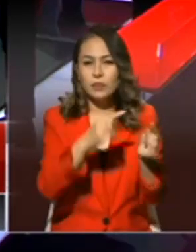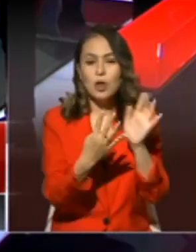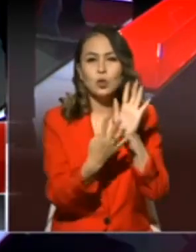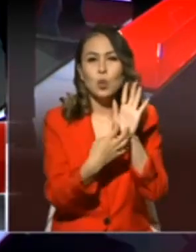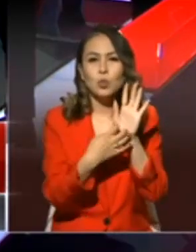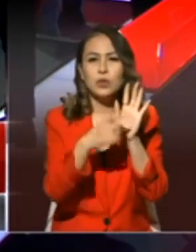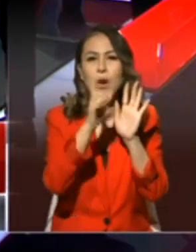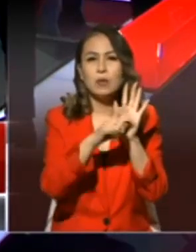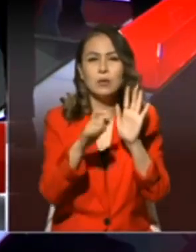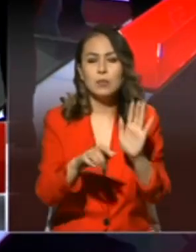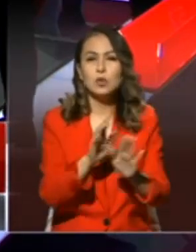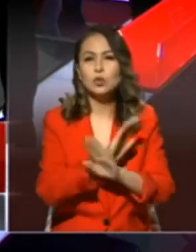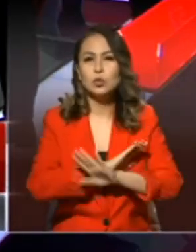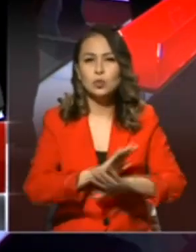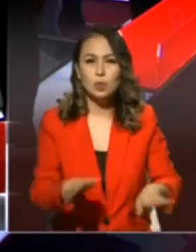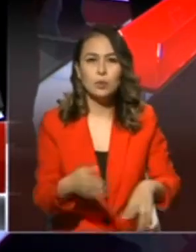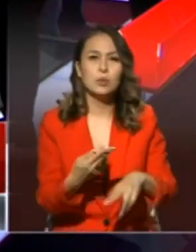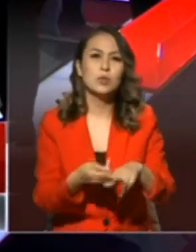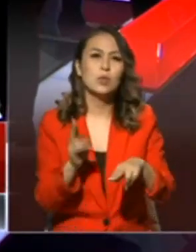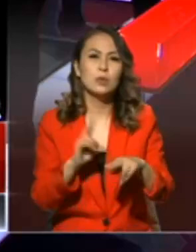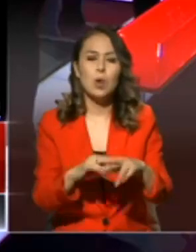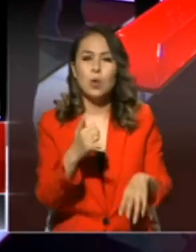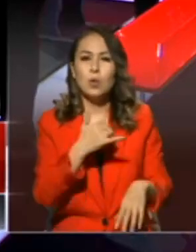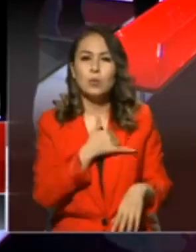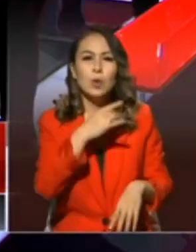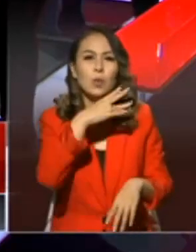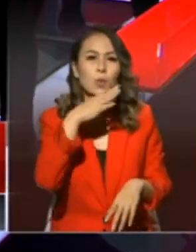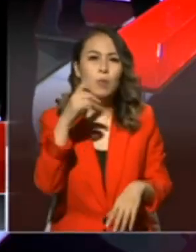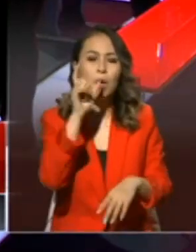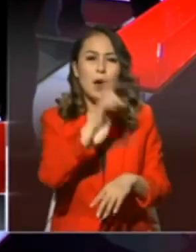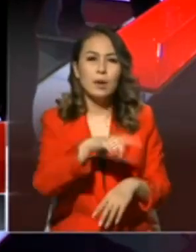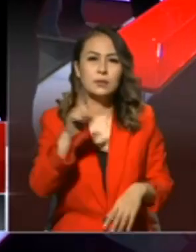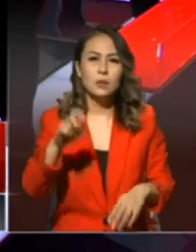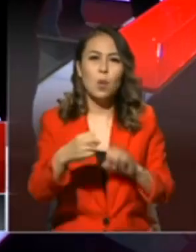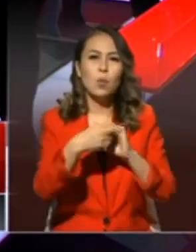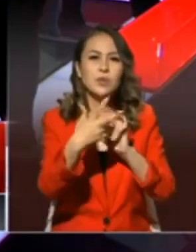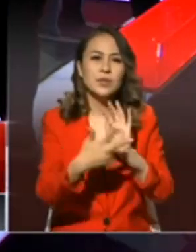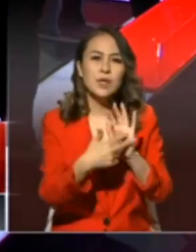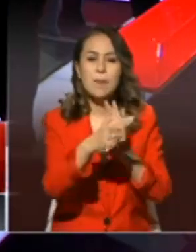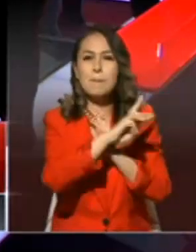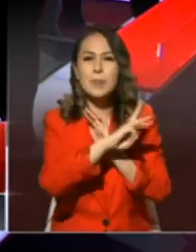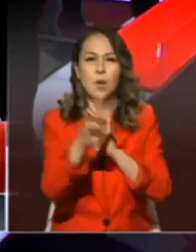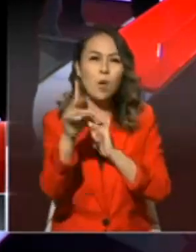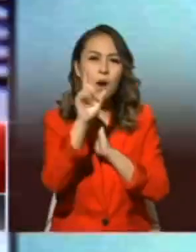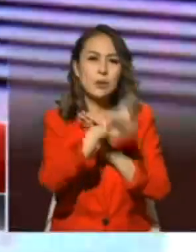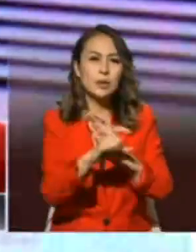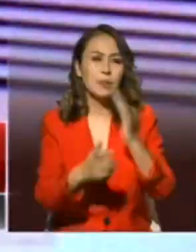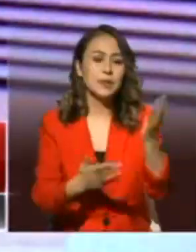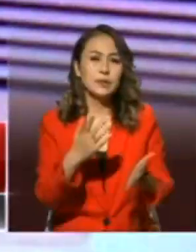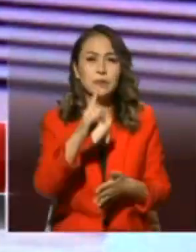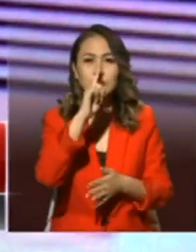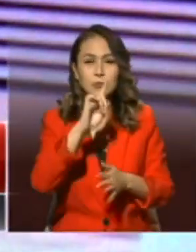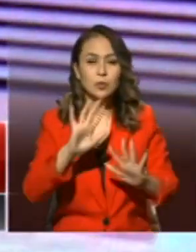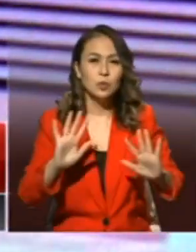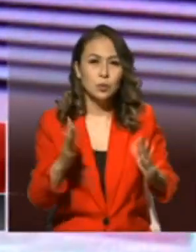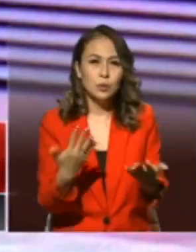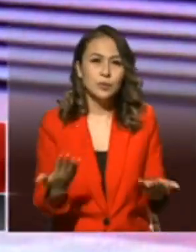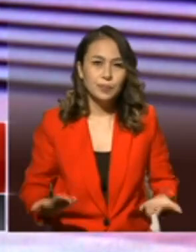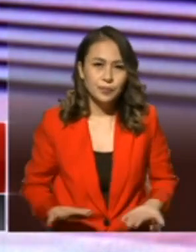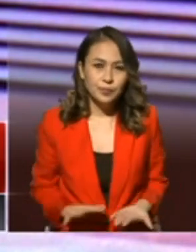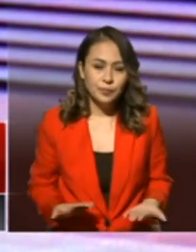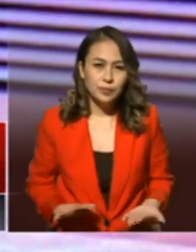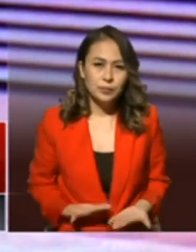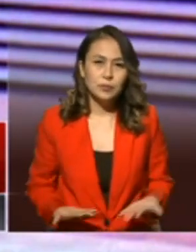адам жоқ деген. Содан былай қарап түсіндіңіз бе, бізде көп адамдар, 18 миллион адам қазір бізде адам баратын болса, егер қазір сондай жағдай түсіп қалатын болса, онда